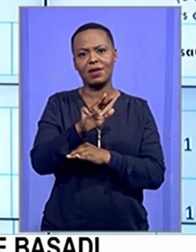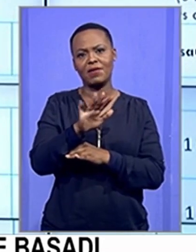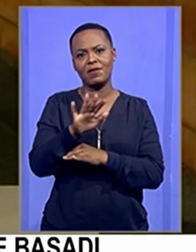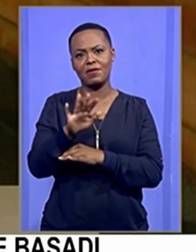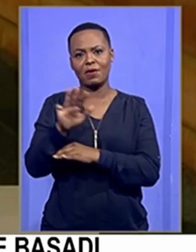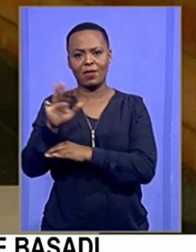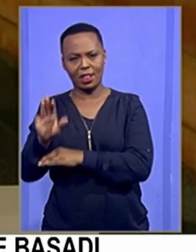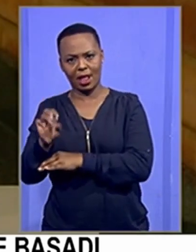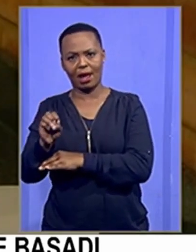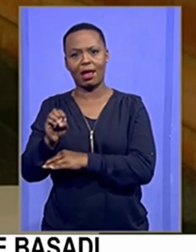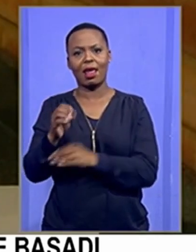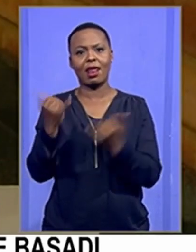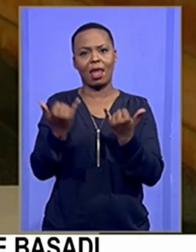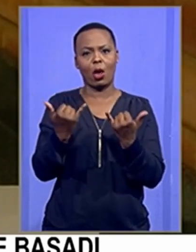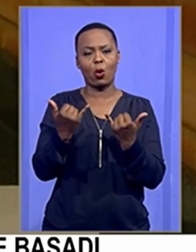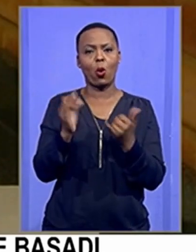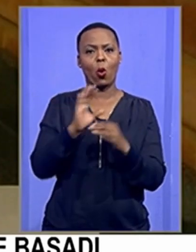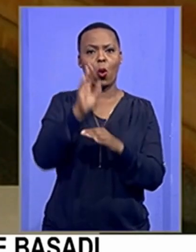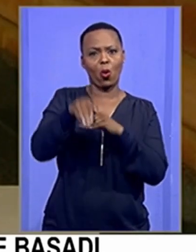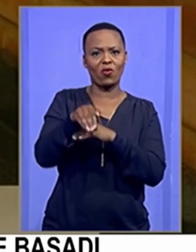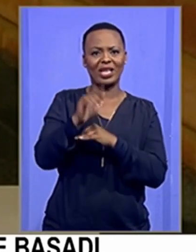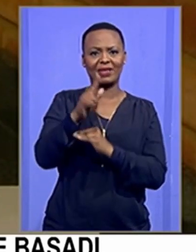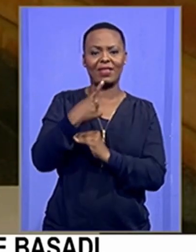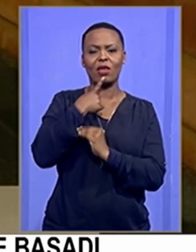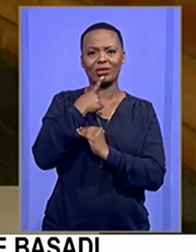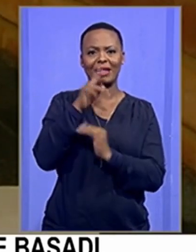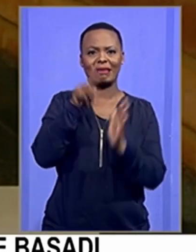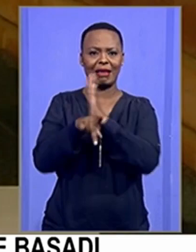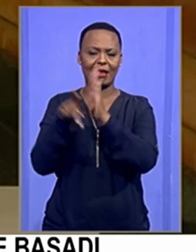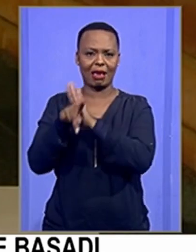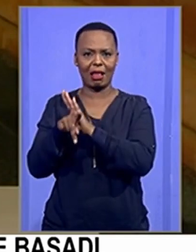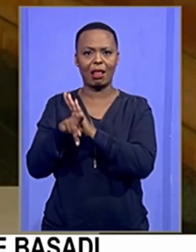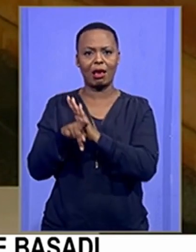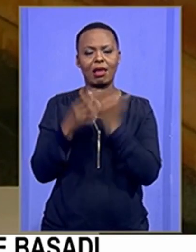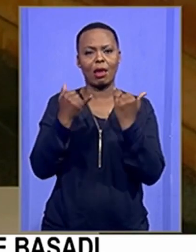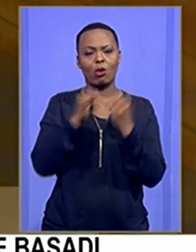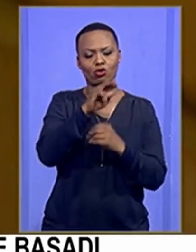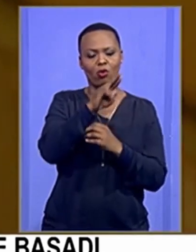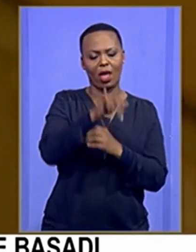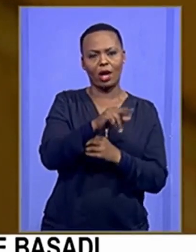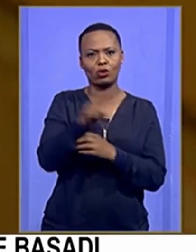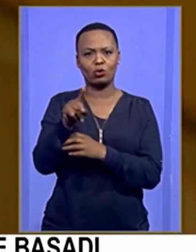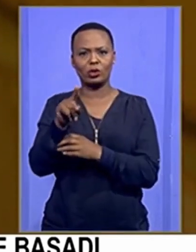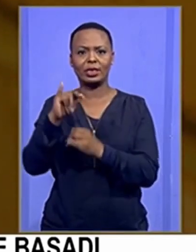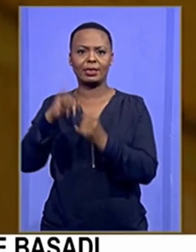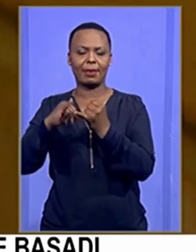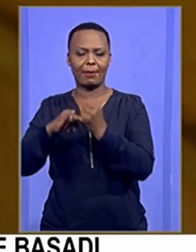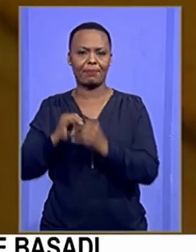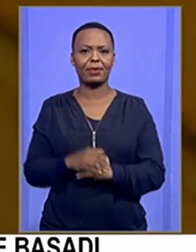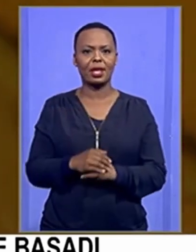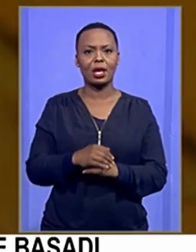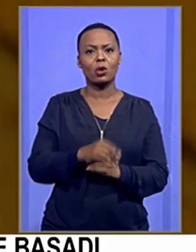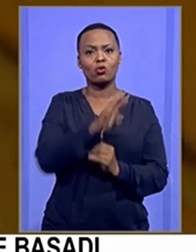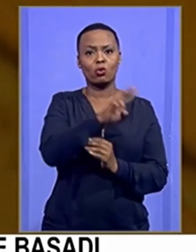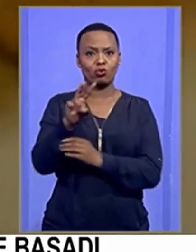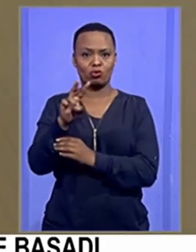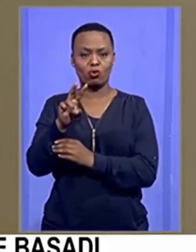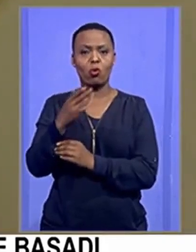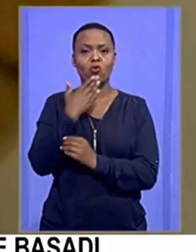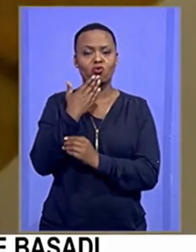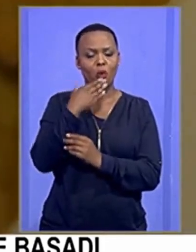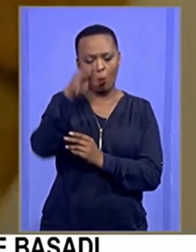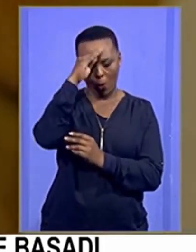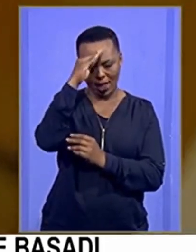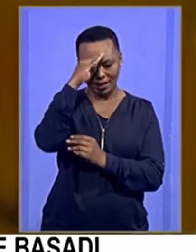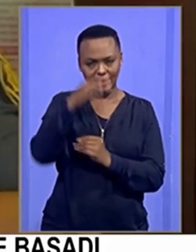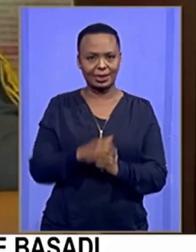550 go batho ba go feta dikete tše 7 ba bolailwego gareng ga kgwedi ya July le Septemere. Ba 22 ba bona ke